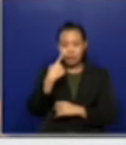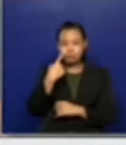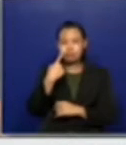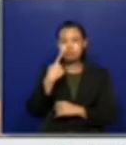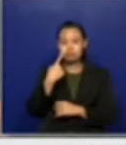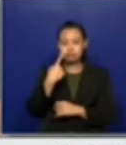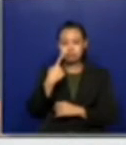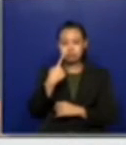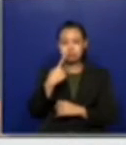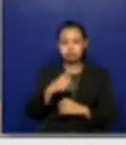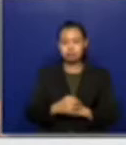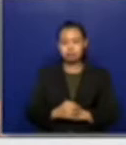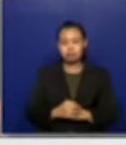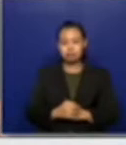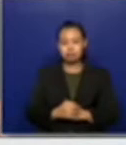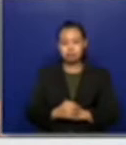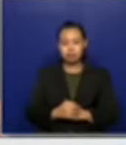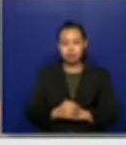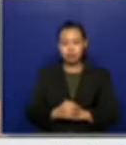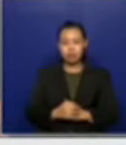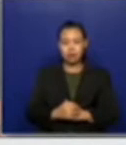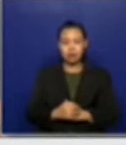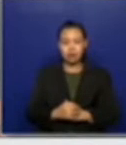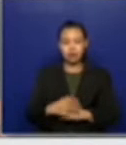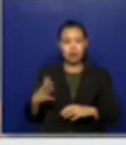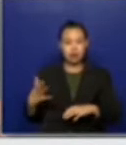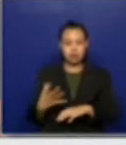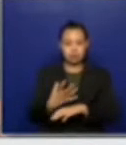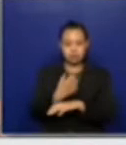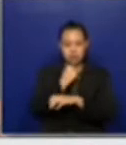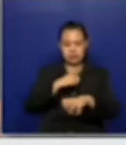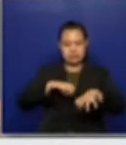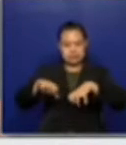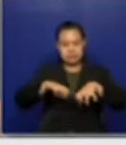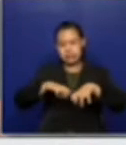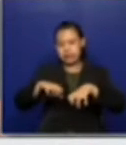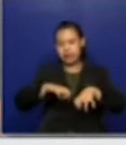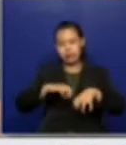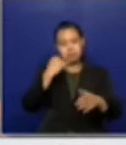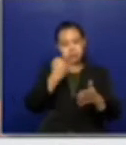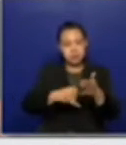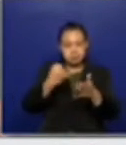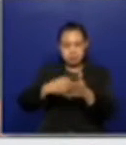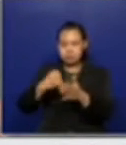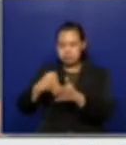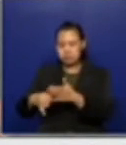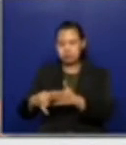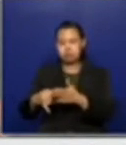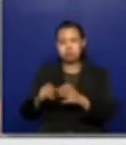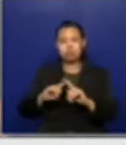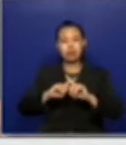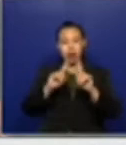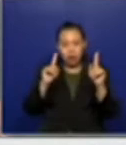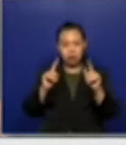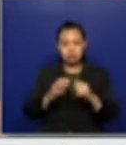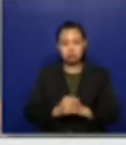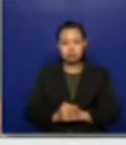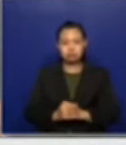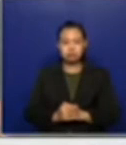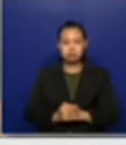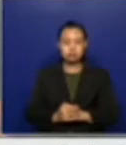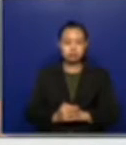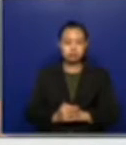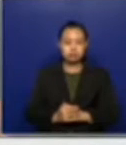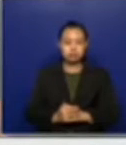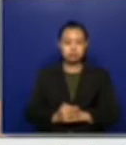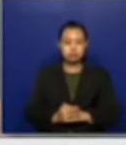ศในโครงสร้างทางการเมืองที่ผิดเพี้ยนไปจากระบอบประชาธิปไตยนั่นก็คือ